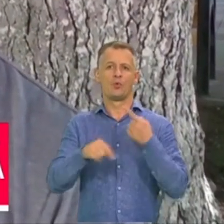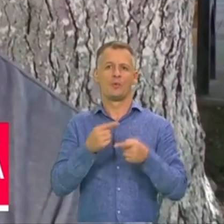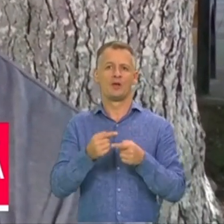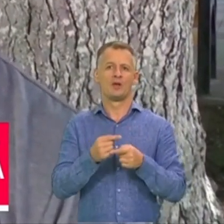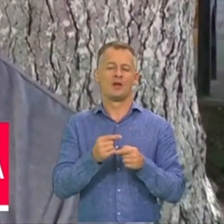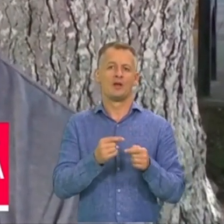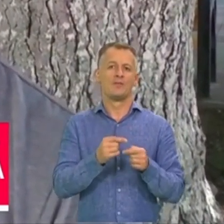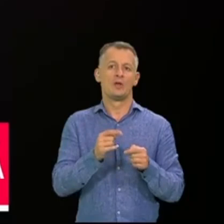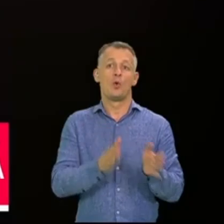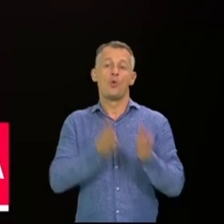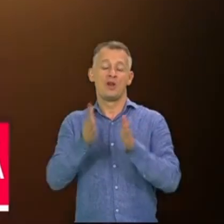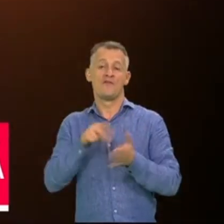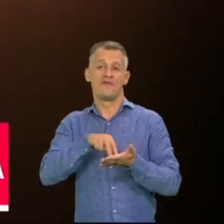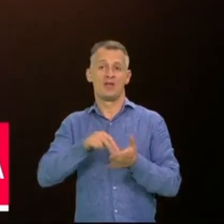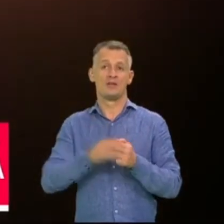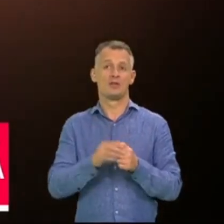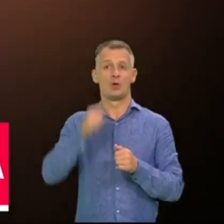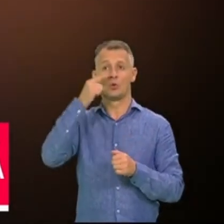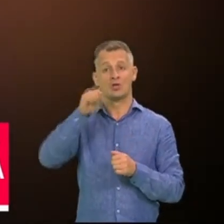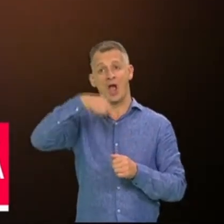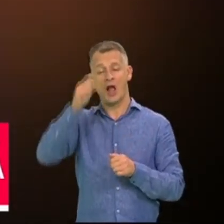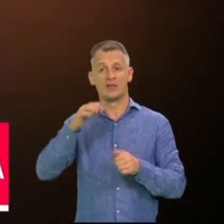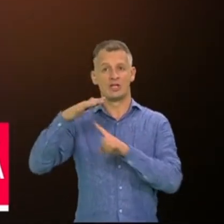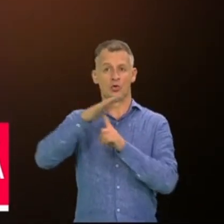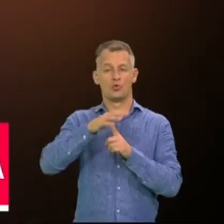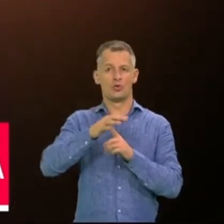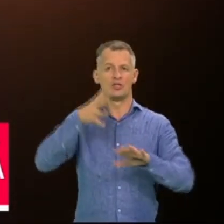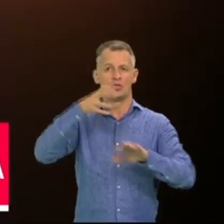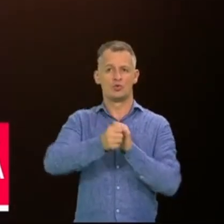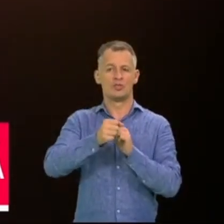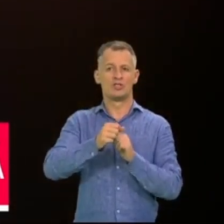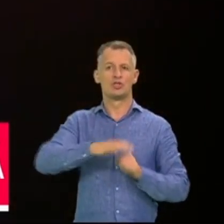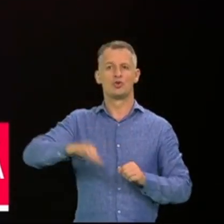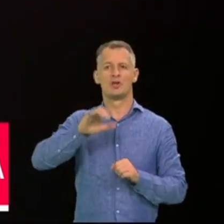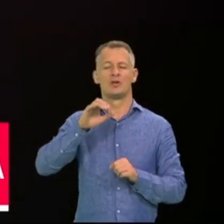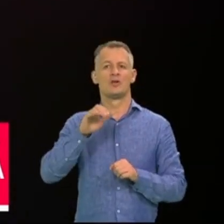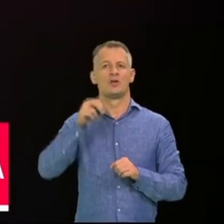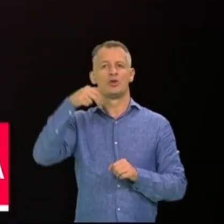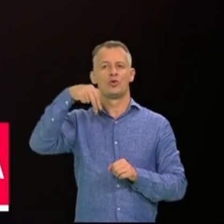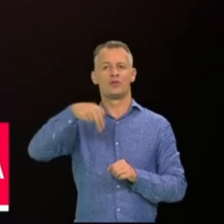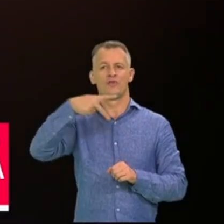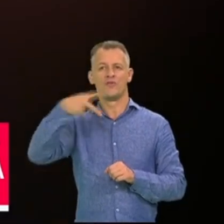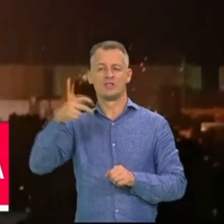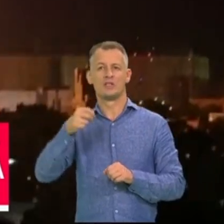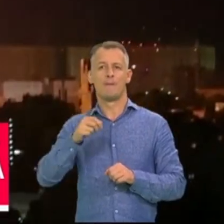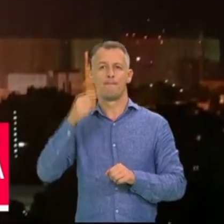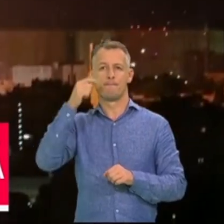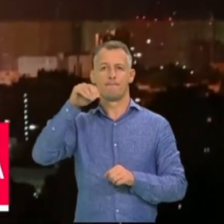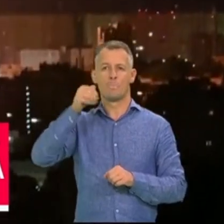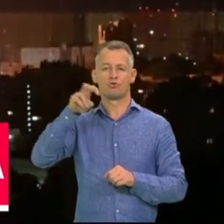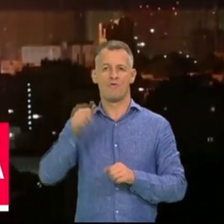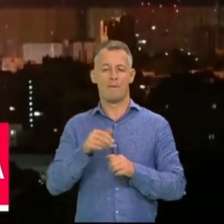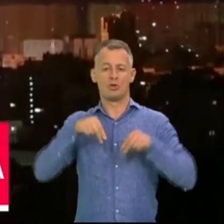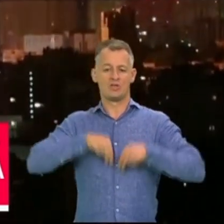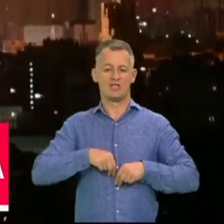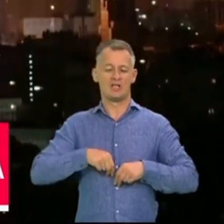стараются посмотреть, что про. Tot în Rusia, o altă dronă a fost zborâtă în districtul Konakovo din regiunea Tver, la nord-vest de Moscova. Între timp, președintele Zelensky, dar